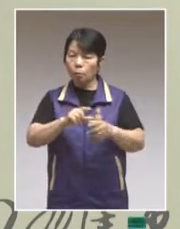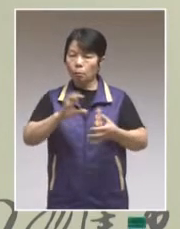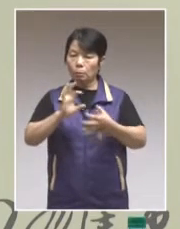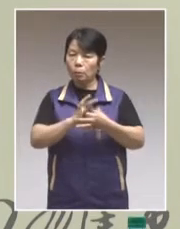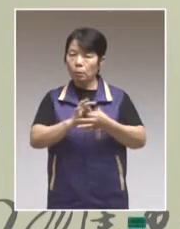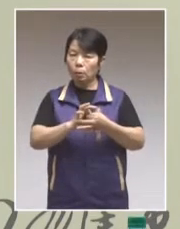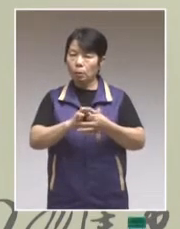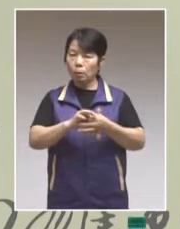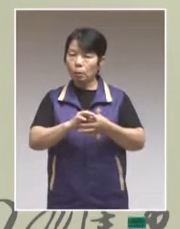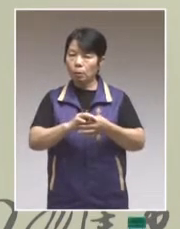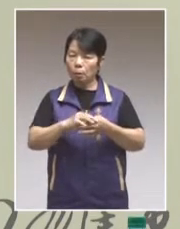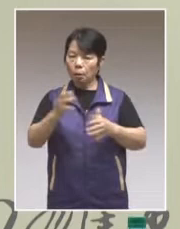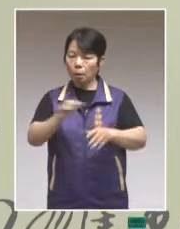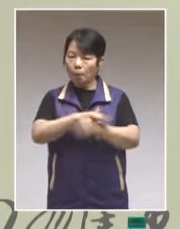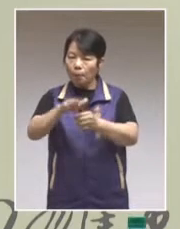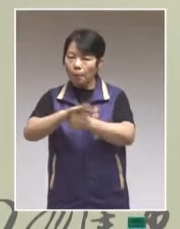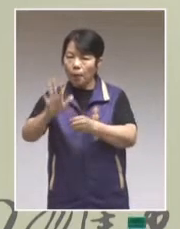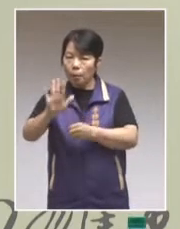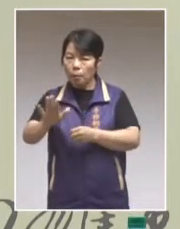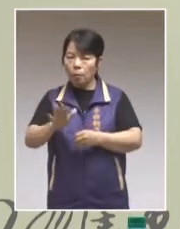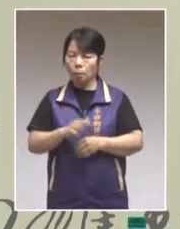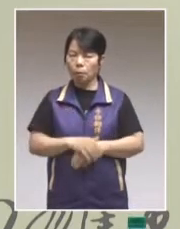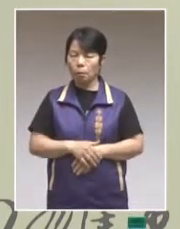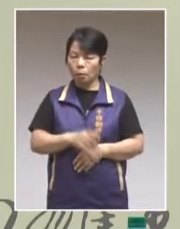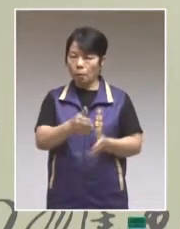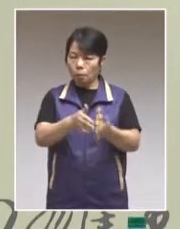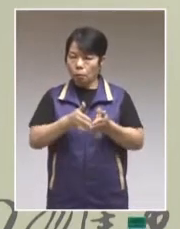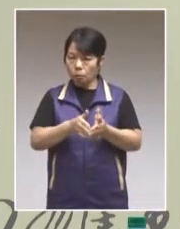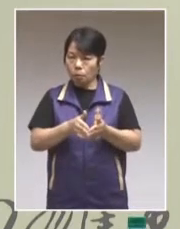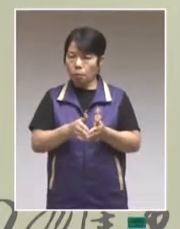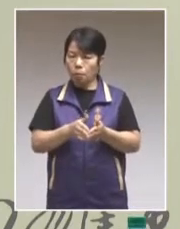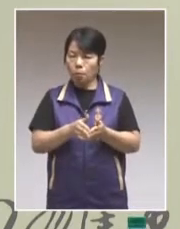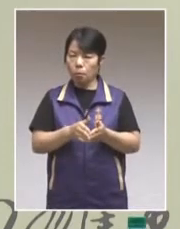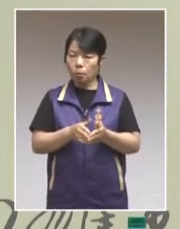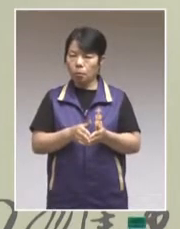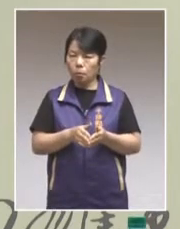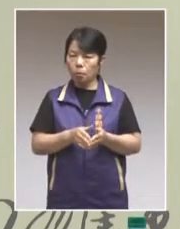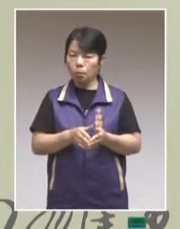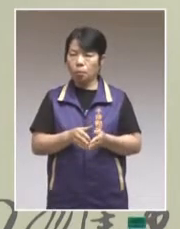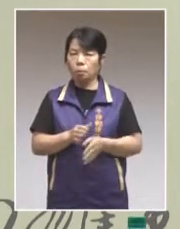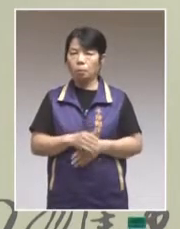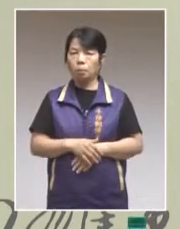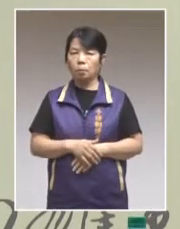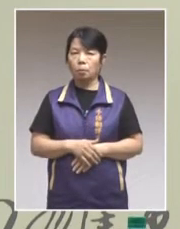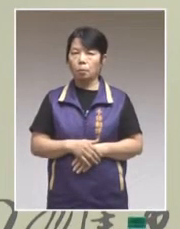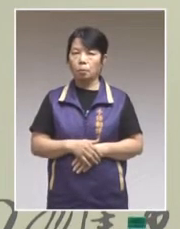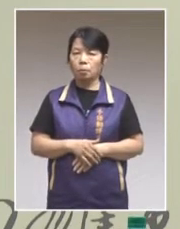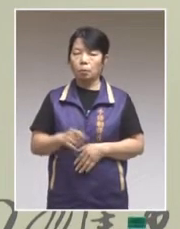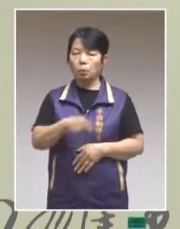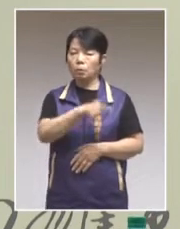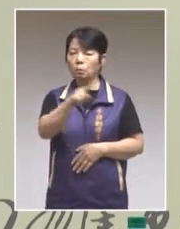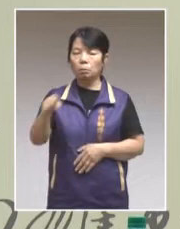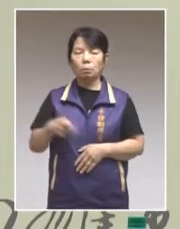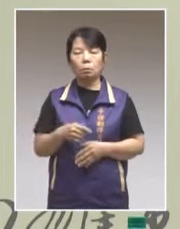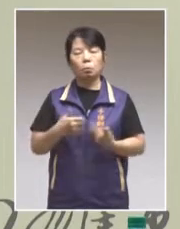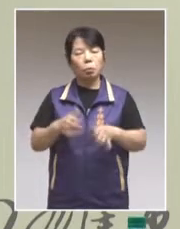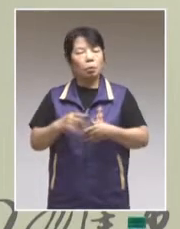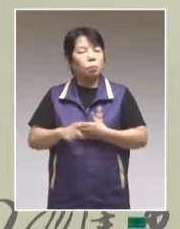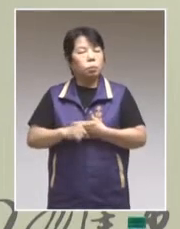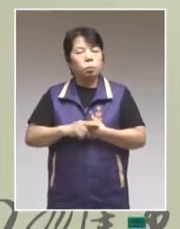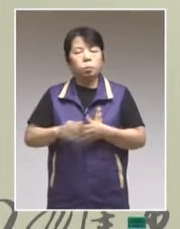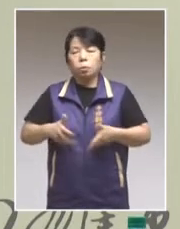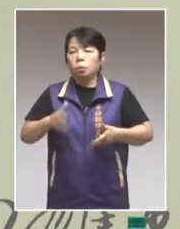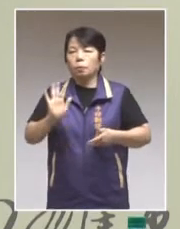在有需要的部分，好，其实大家也不要太紧张，